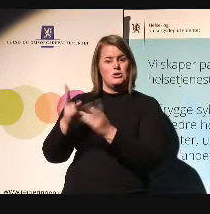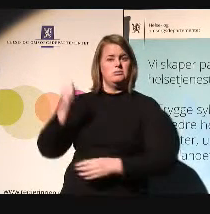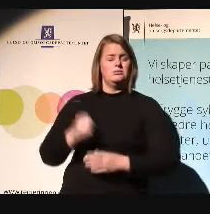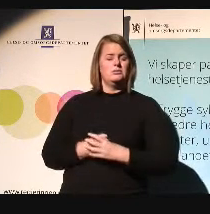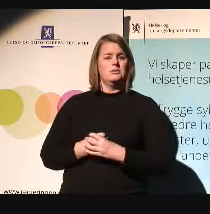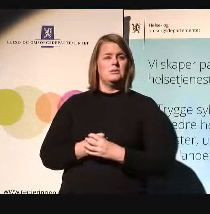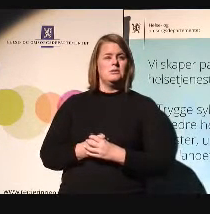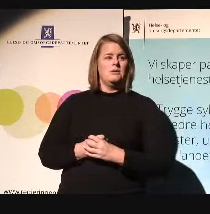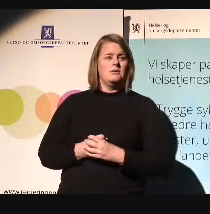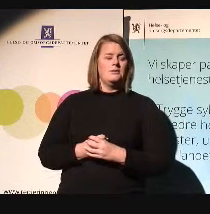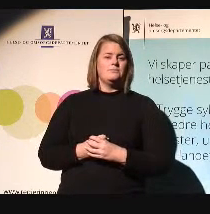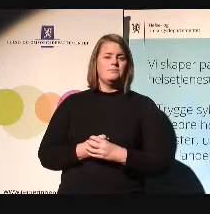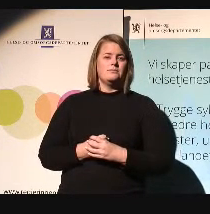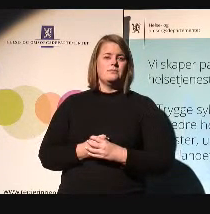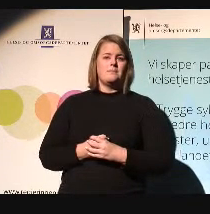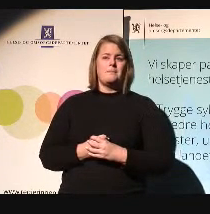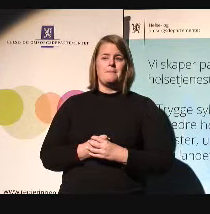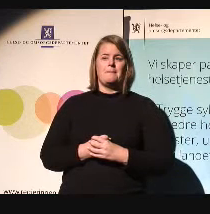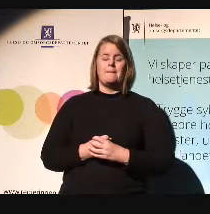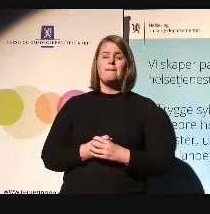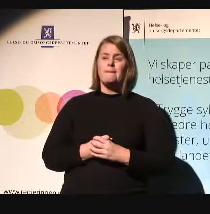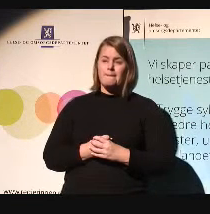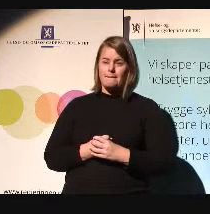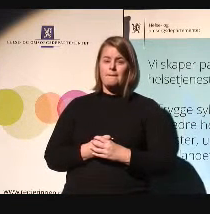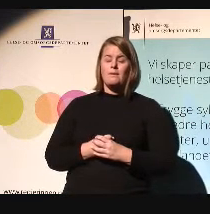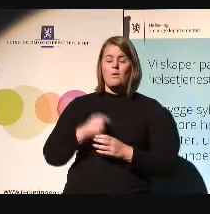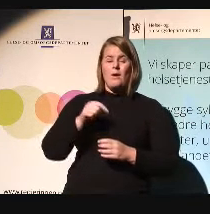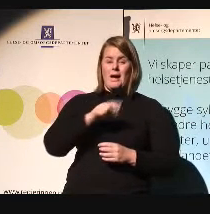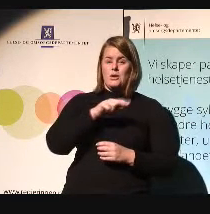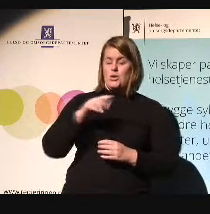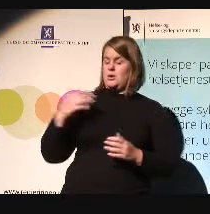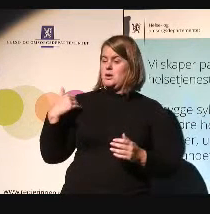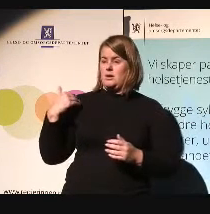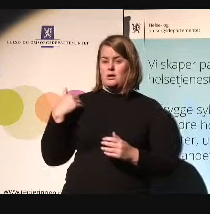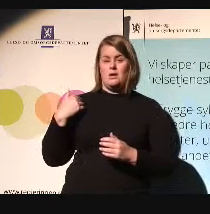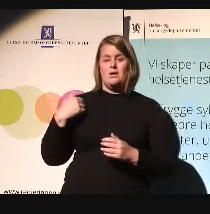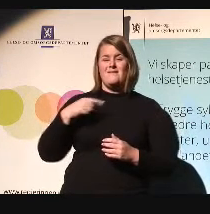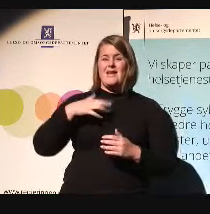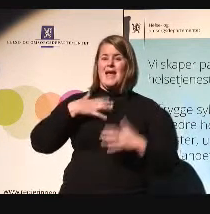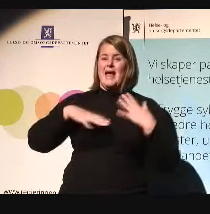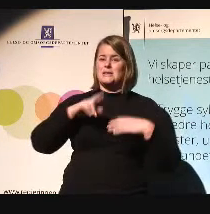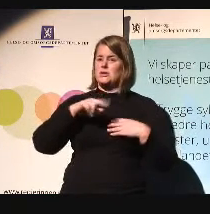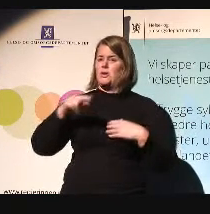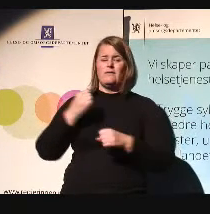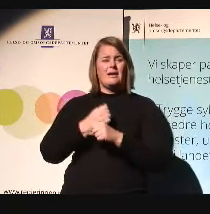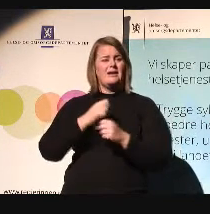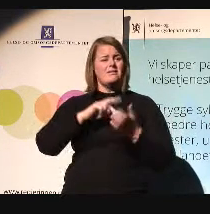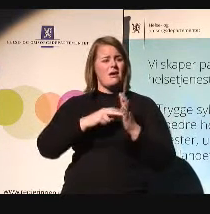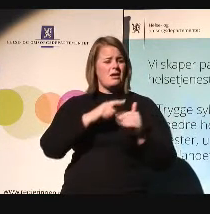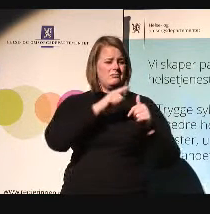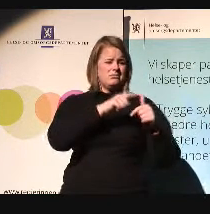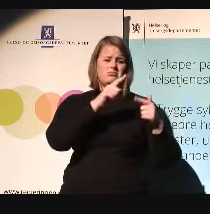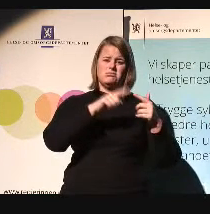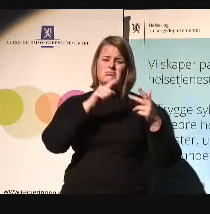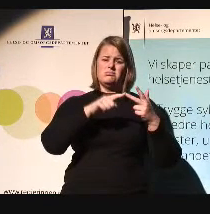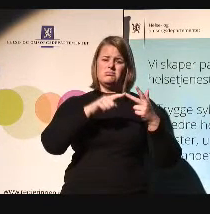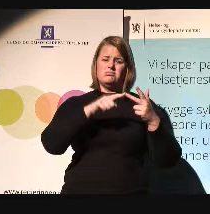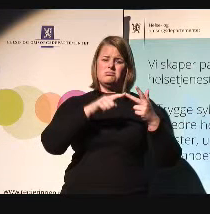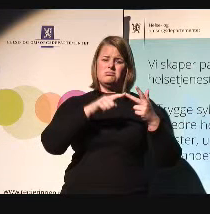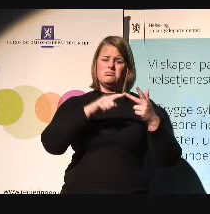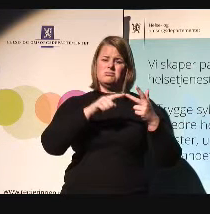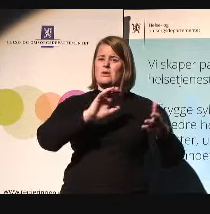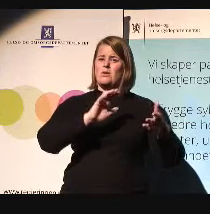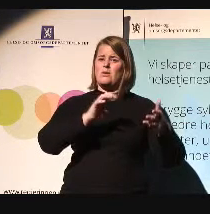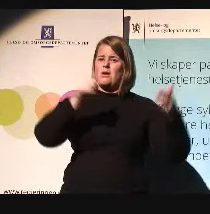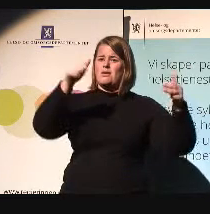vi har vært i den situasjonen at Helse-Norge har håndtert mange av de krisene og katastrofene vi har stått i de